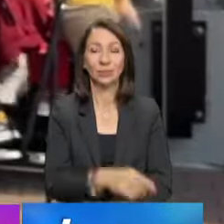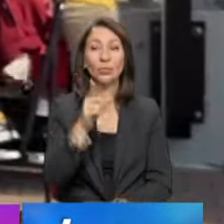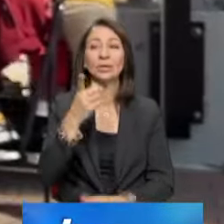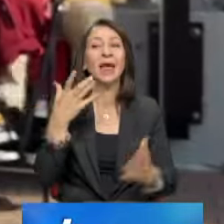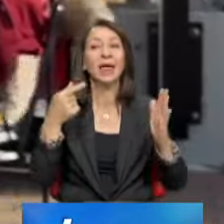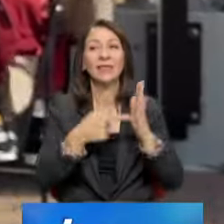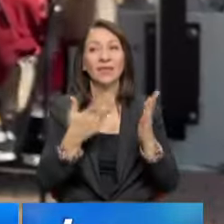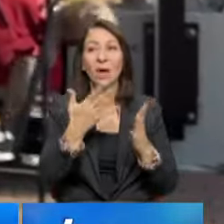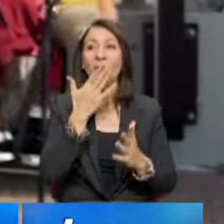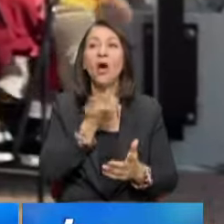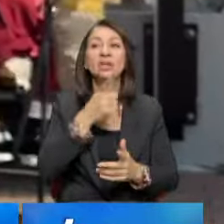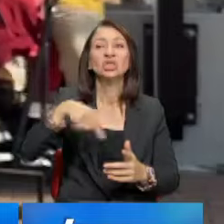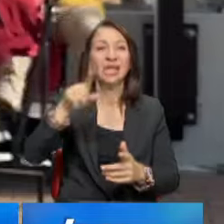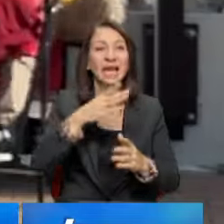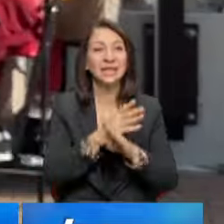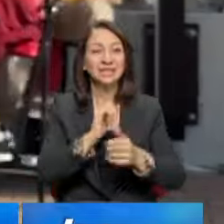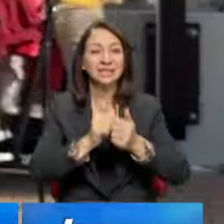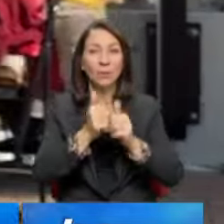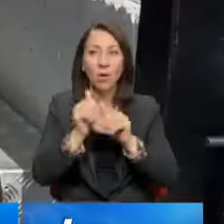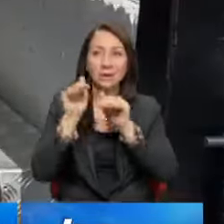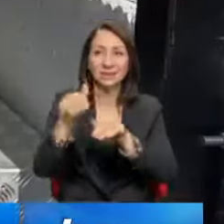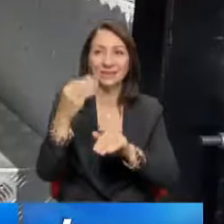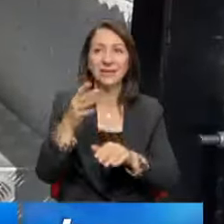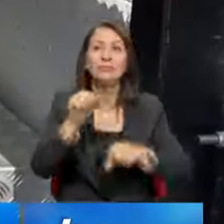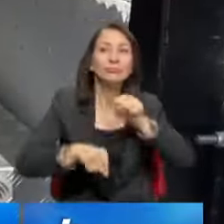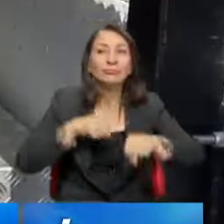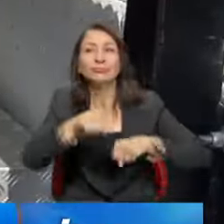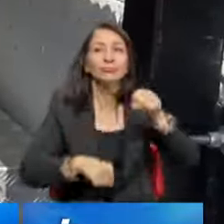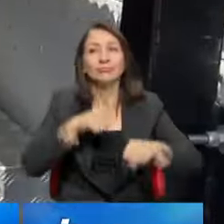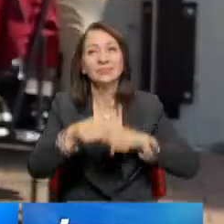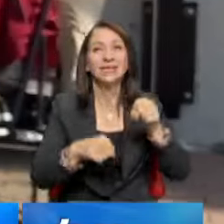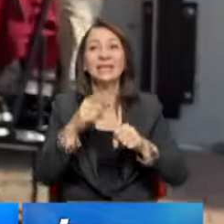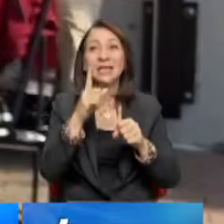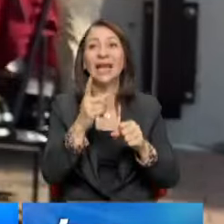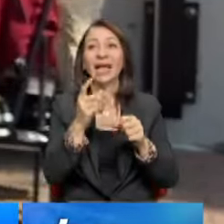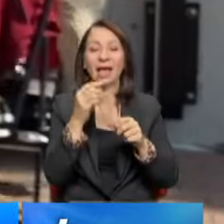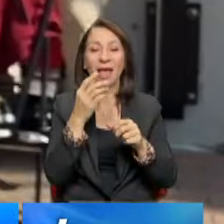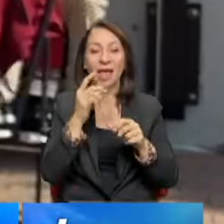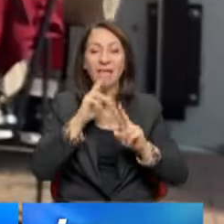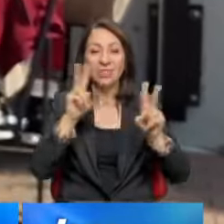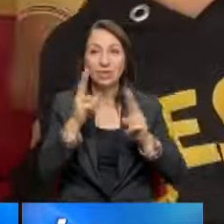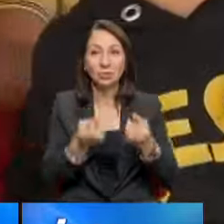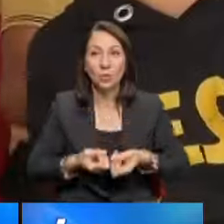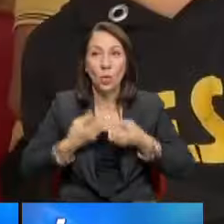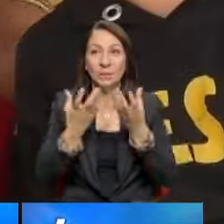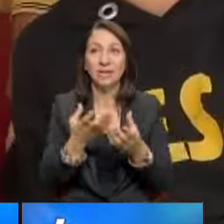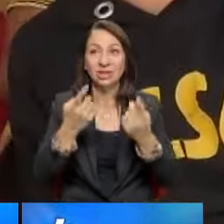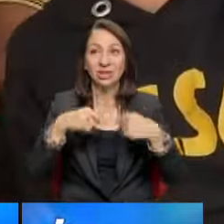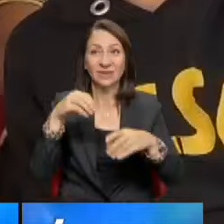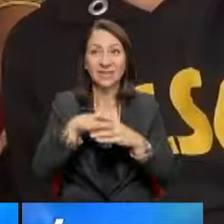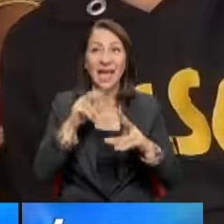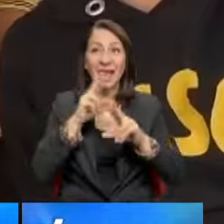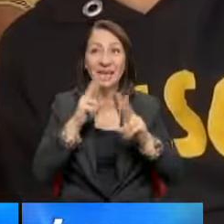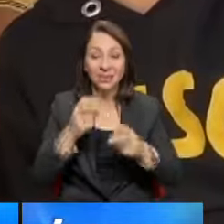Buradaki amacımız öğrencilere aslında spor yapmayı teşvik etmek. Bir diğer amacımız da yenilebilir enerji farkındalığı oluşturmak. Çevre için